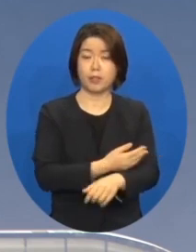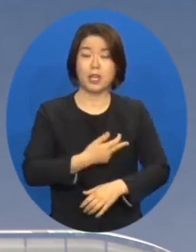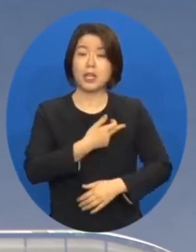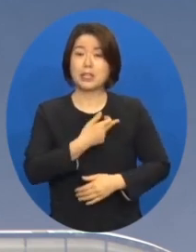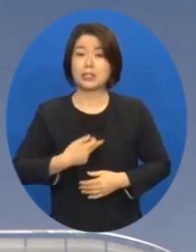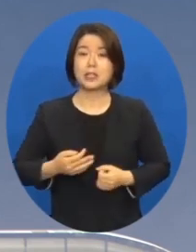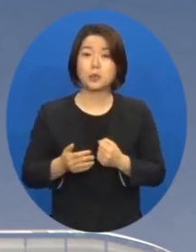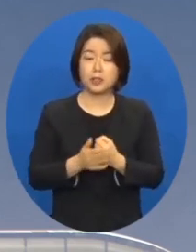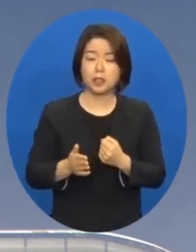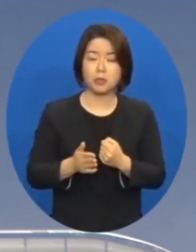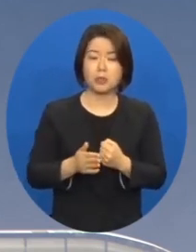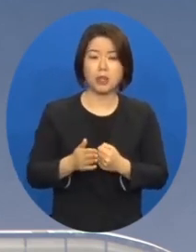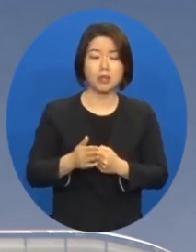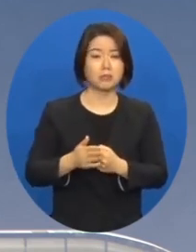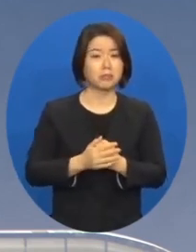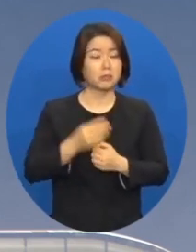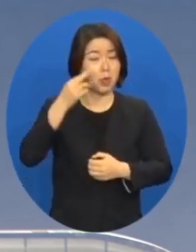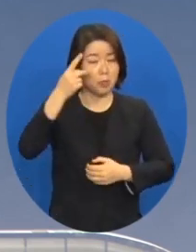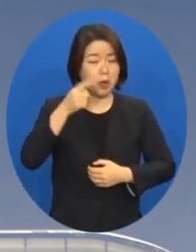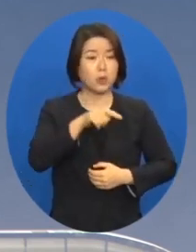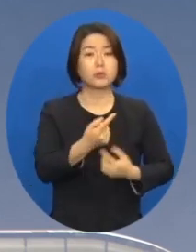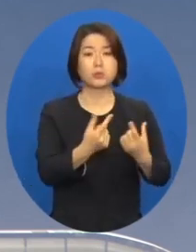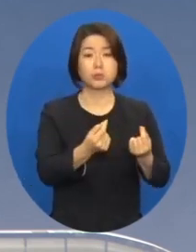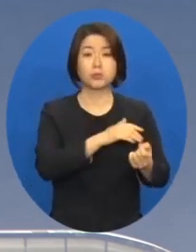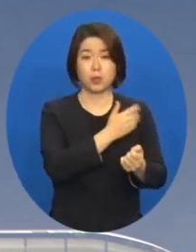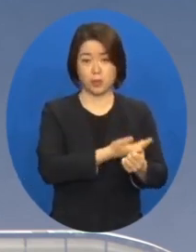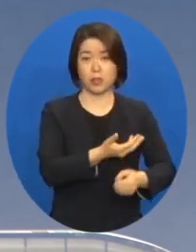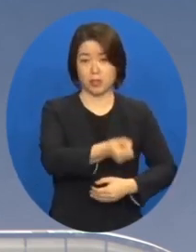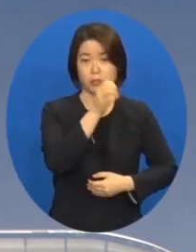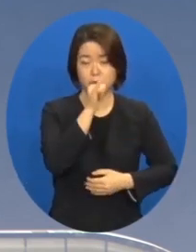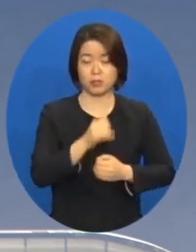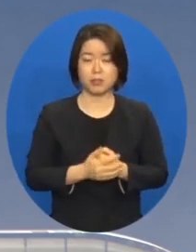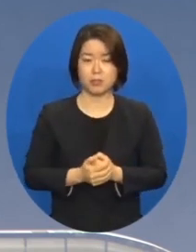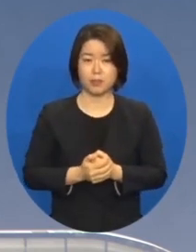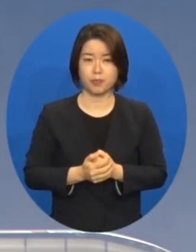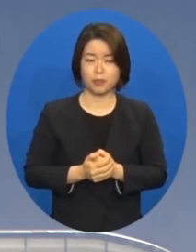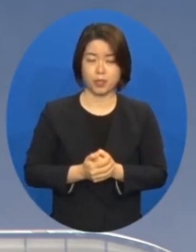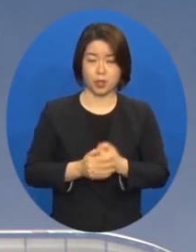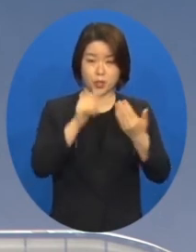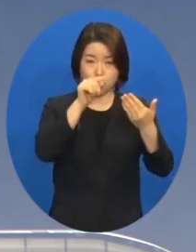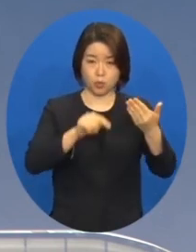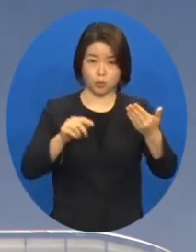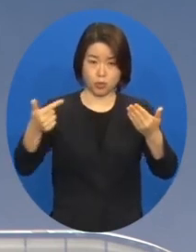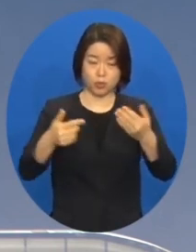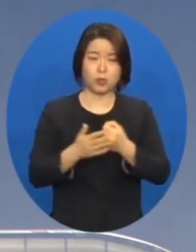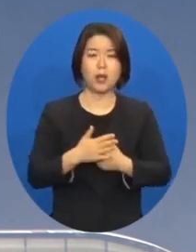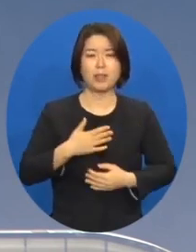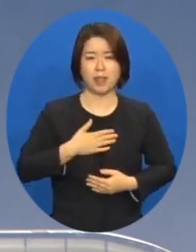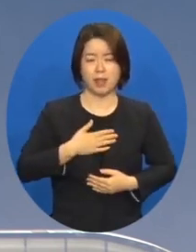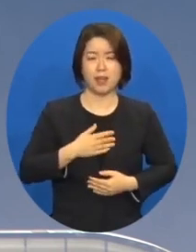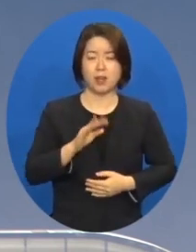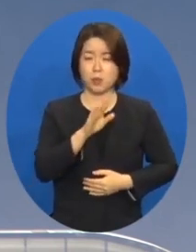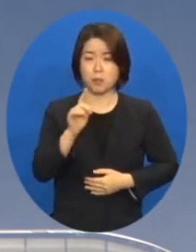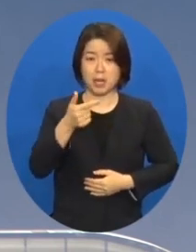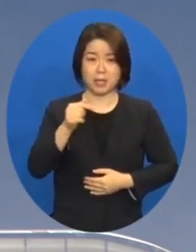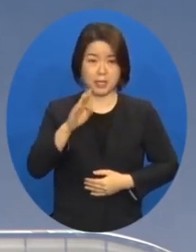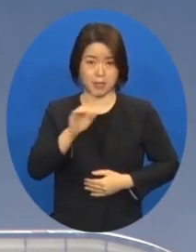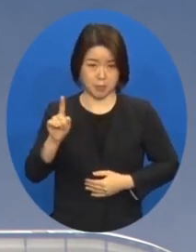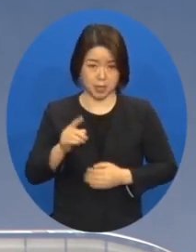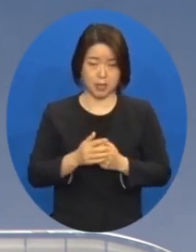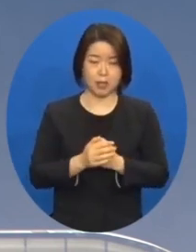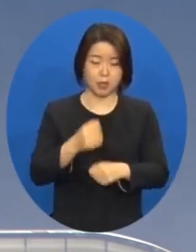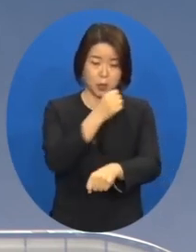그런 권한이 있는 거죠. 6절에서 이렇게 말합니다. 나와 바나바에게만은 노동하지 않을 권리가 없단